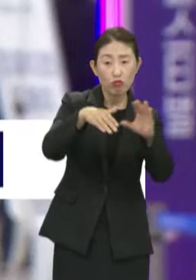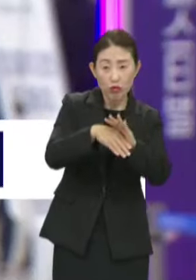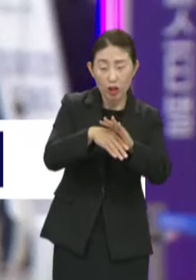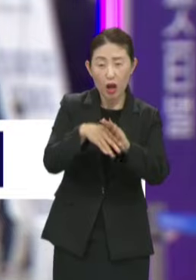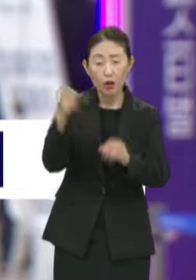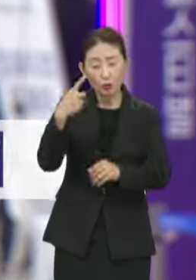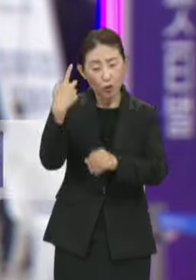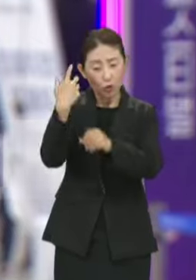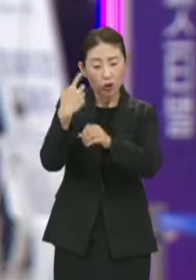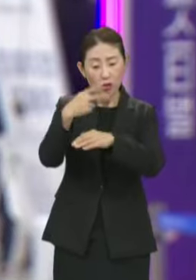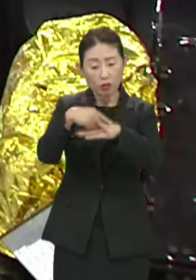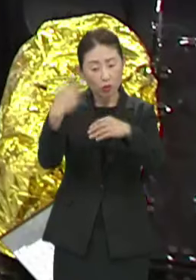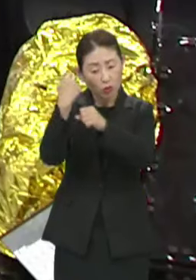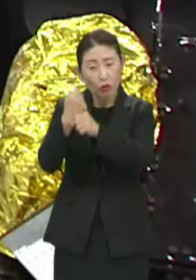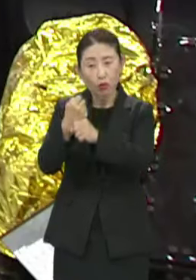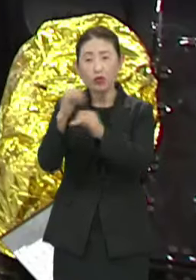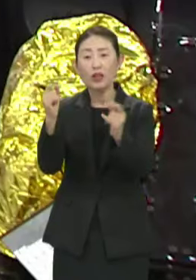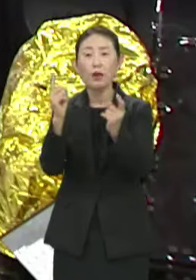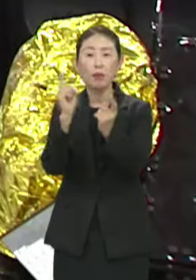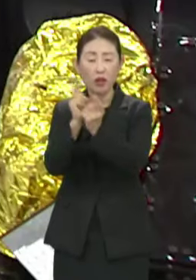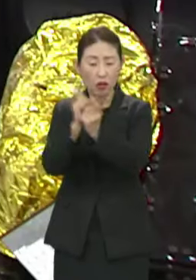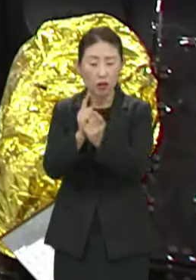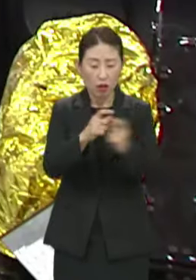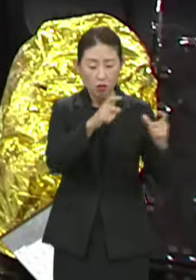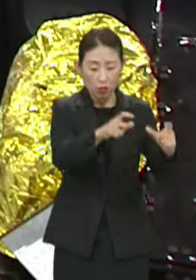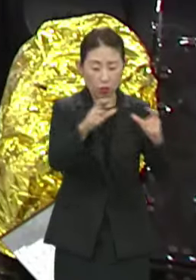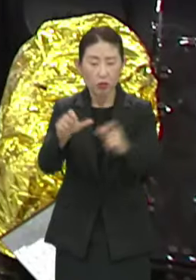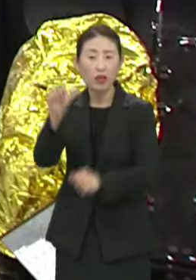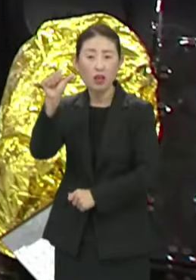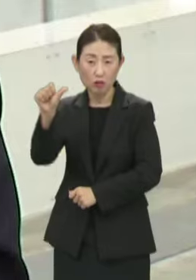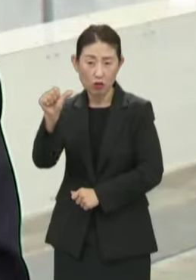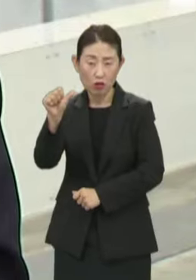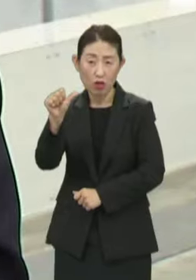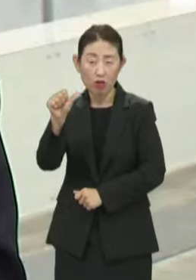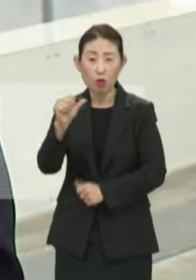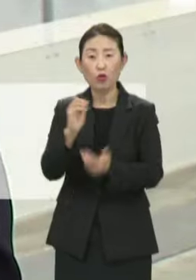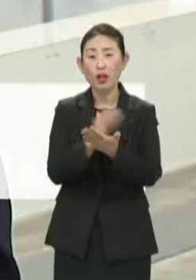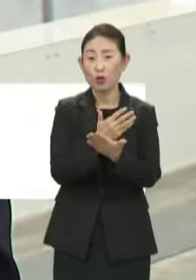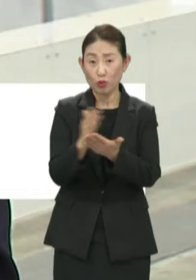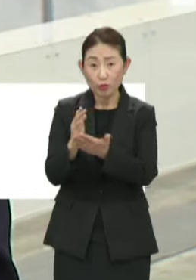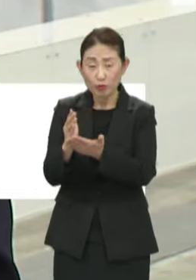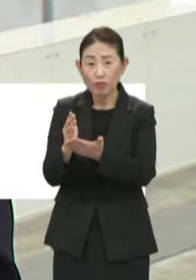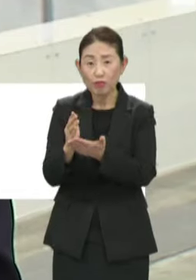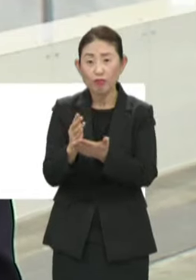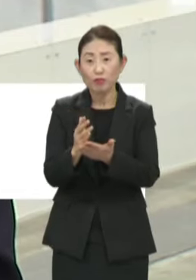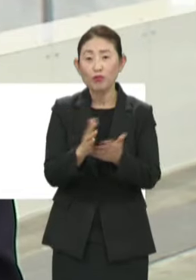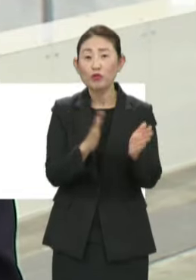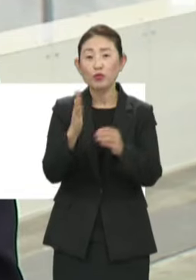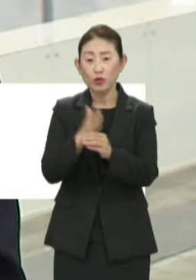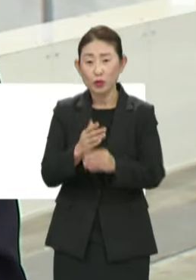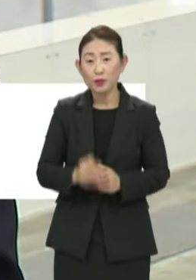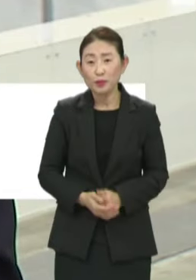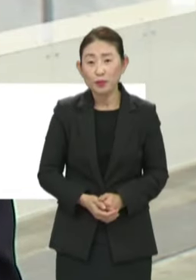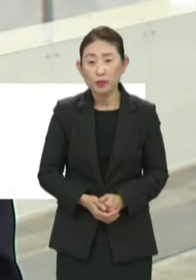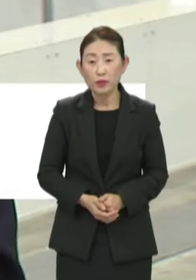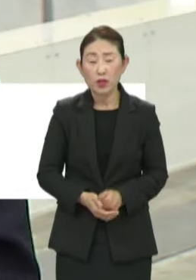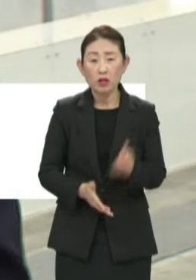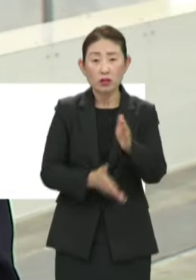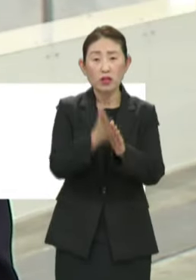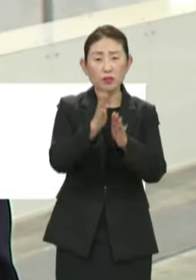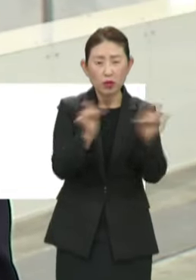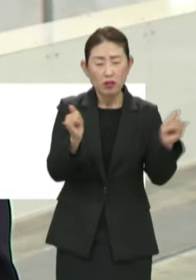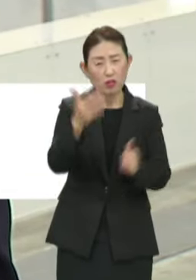만남존 등 다섯 개 테마구역으로 진행될 계획입니다. 그동안 많은 시민들의 사랑을 받아왔고